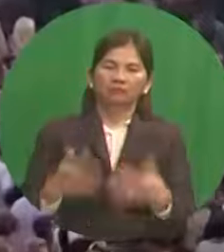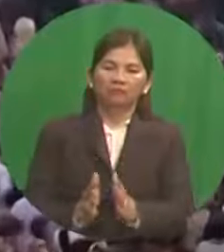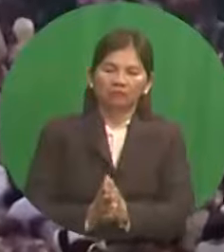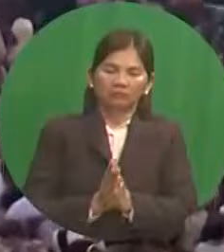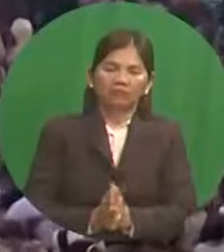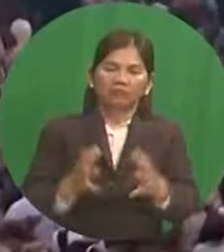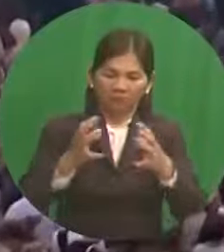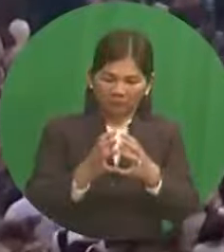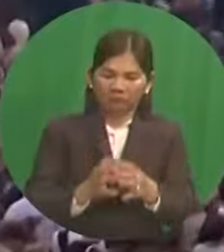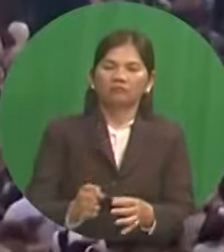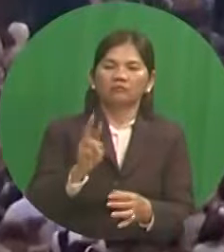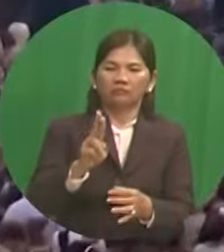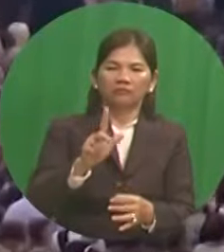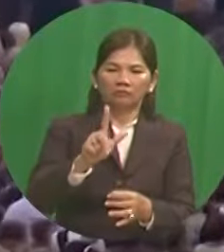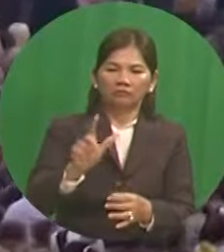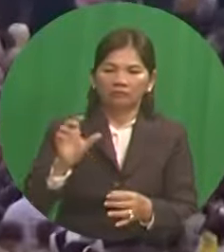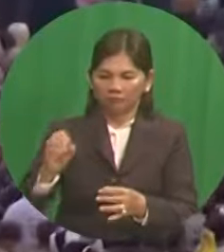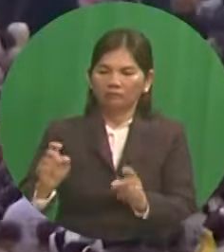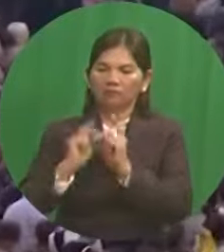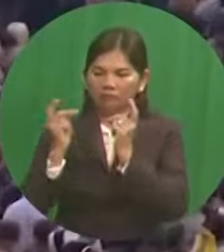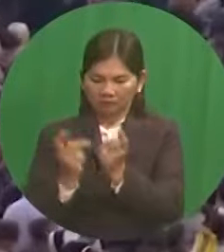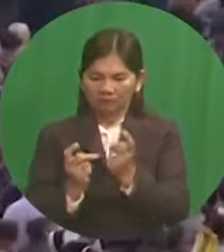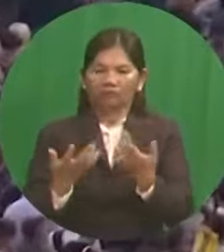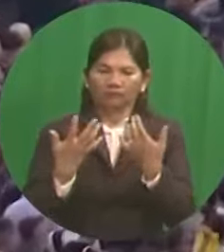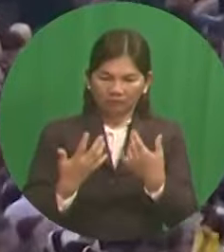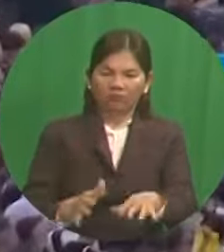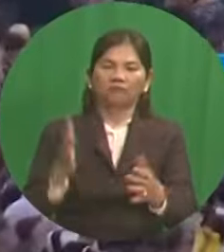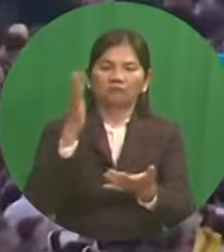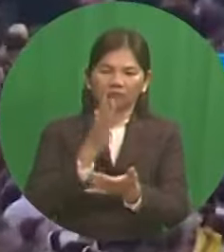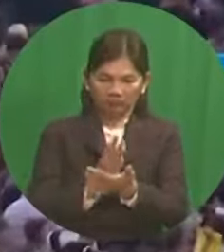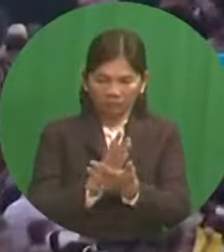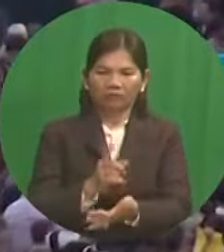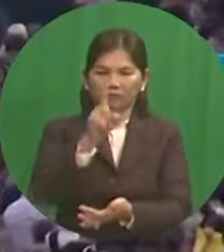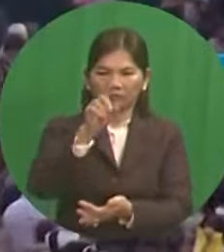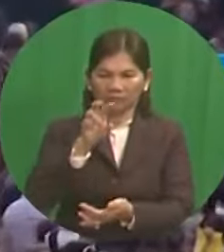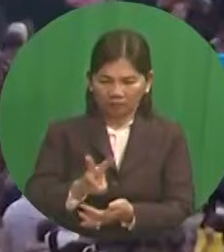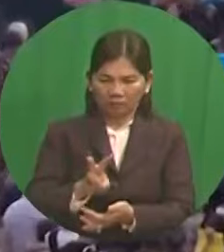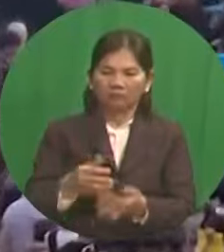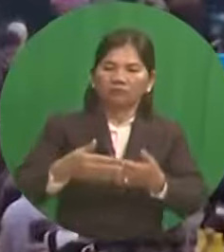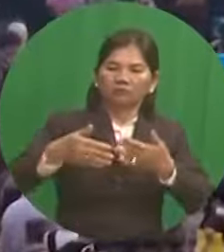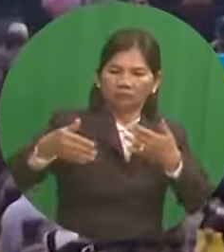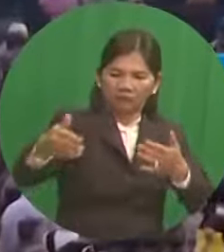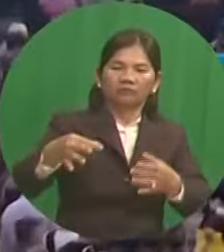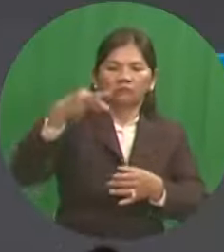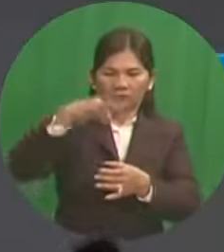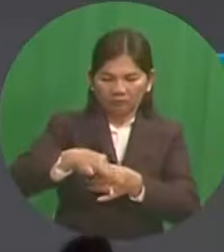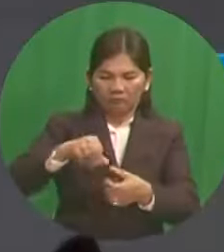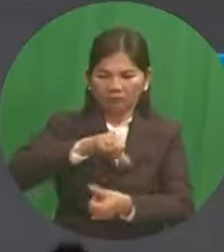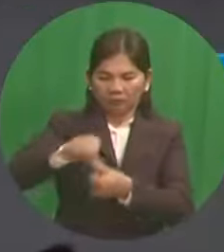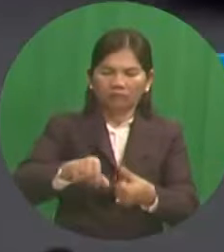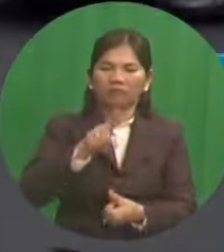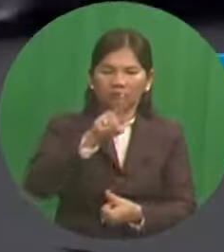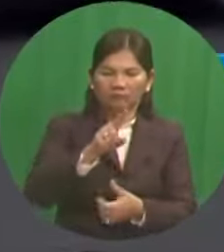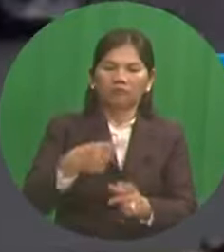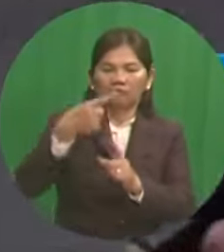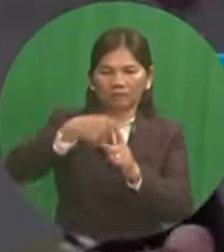ដាក់ក្រុមរបស់លោកម៉ាក្រុងនៃគណៈបកអាចបណ្ដាលបញ្ចប់បាន 1/3 ដ៏សែនឆ្ងាយនៅក្នុងការបោះឆ្នោតជុំទី1នេះ